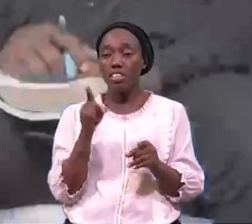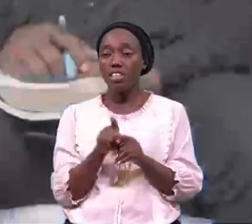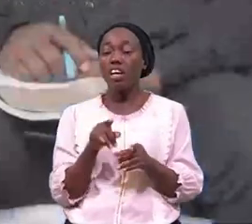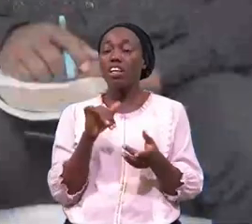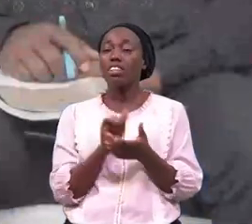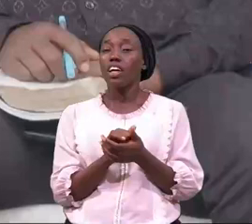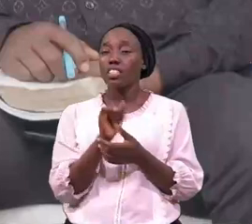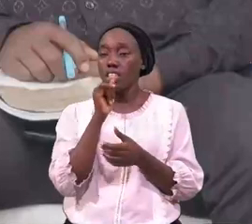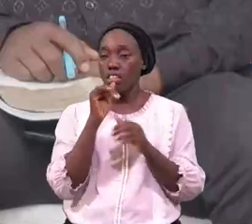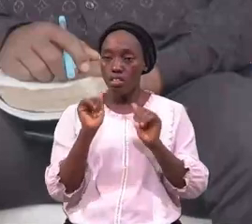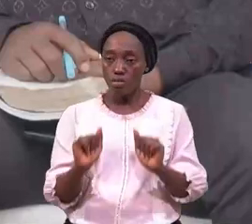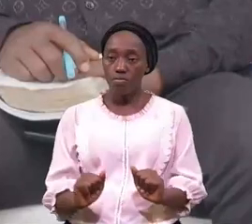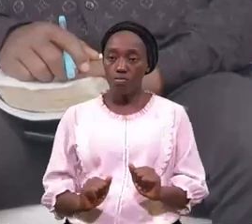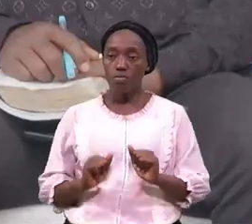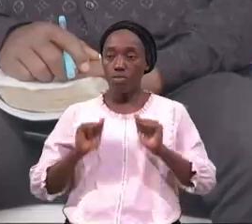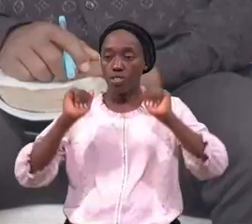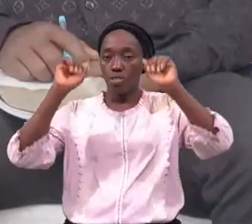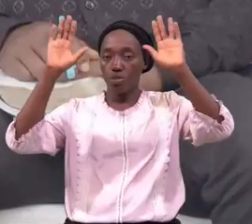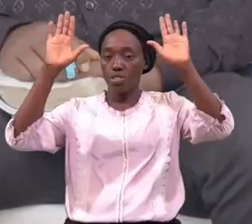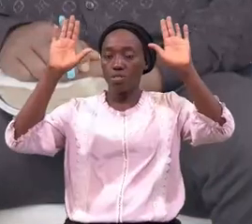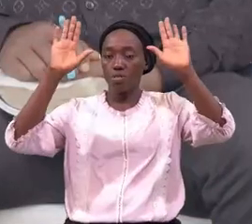Et frères et sœurs, c'est ça la consécration.